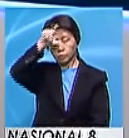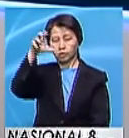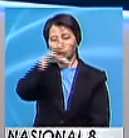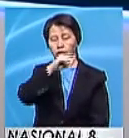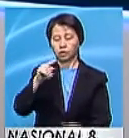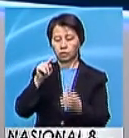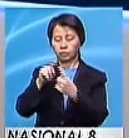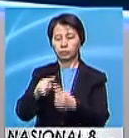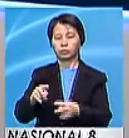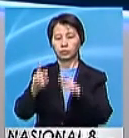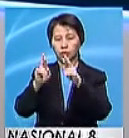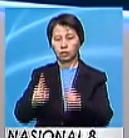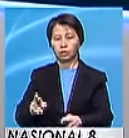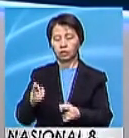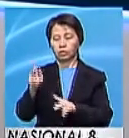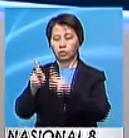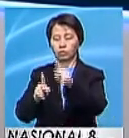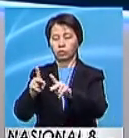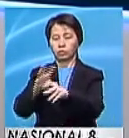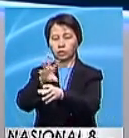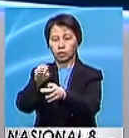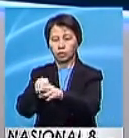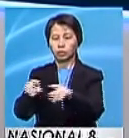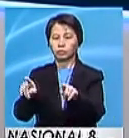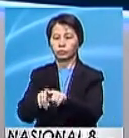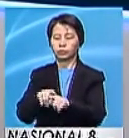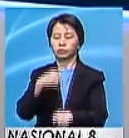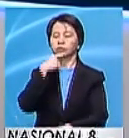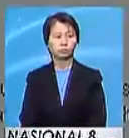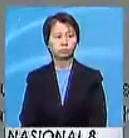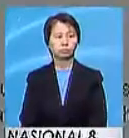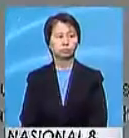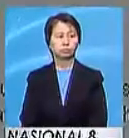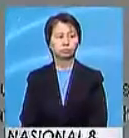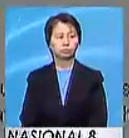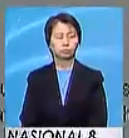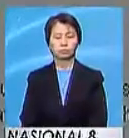kepada keluarga dan mangsa yang terlibat juga disahirkan.